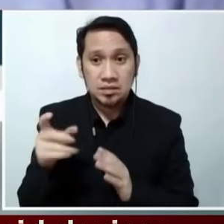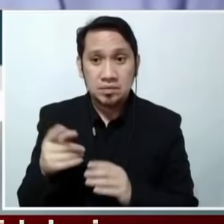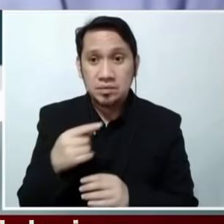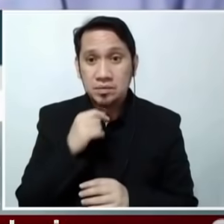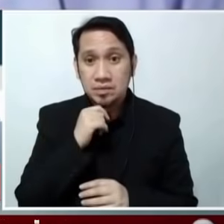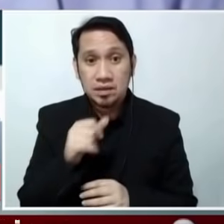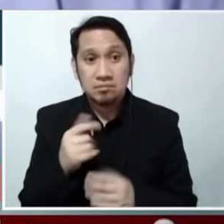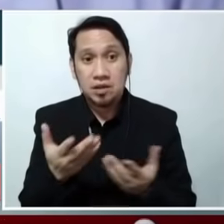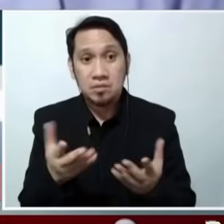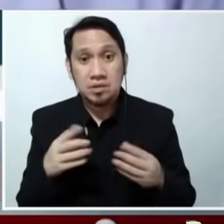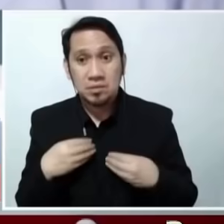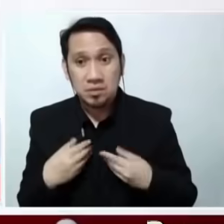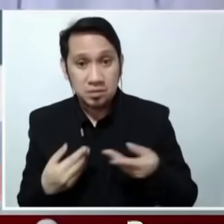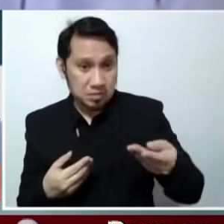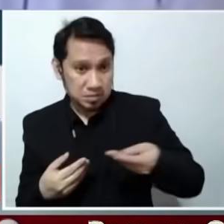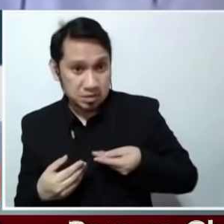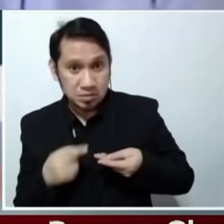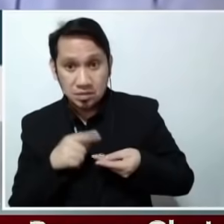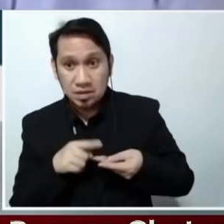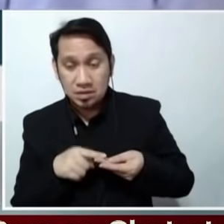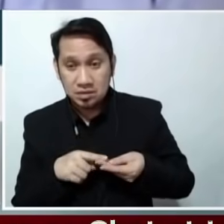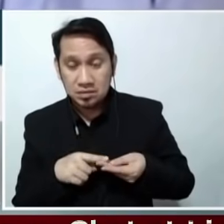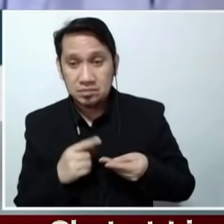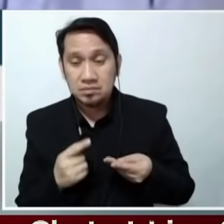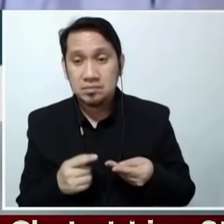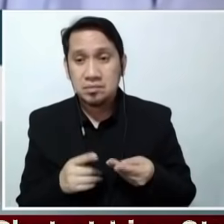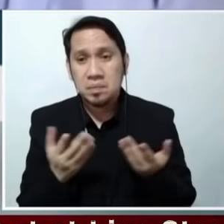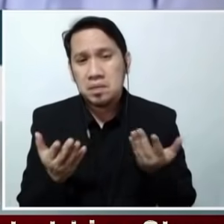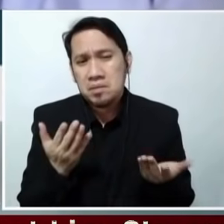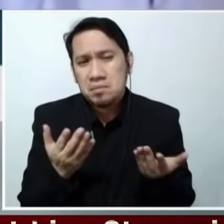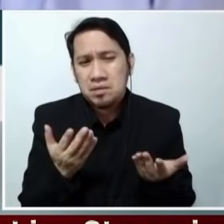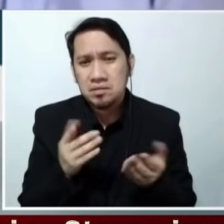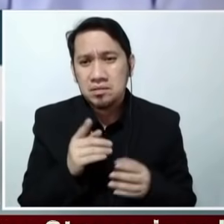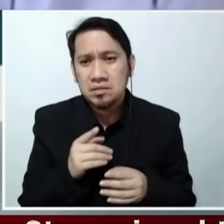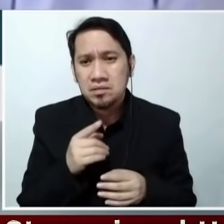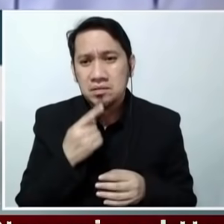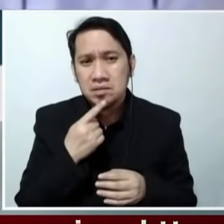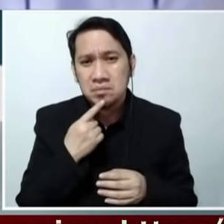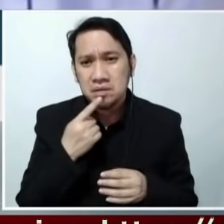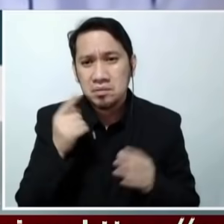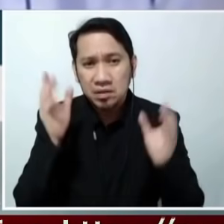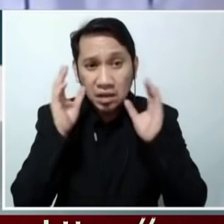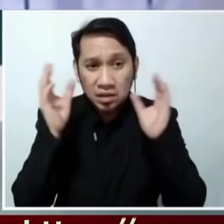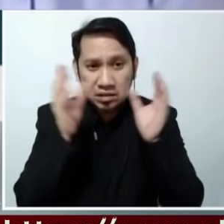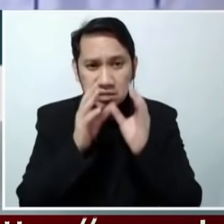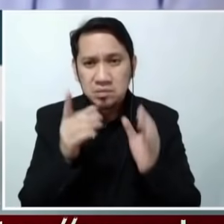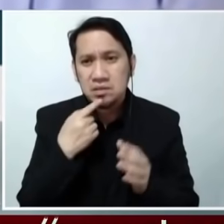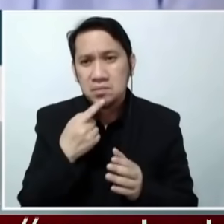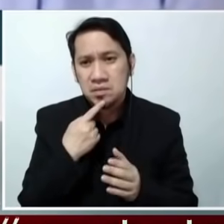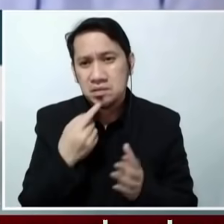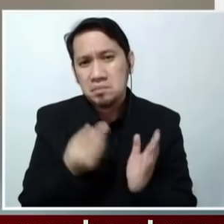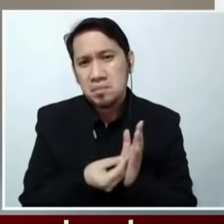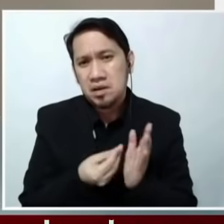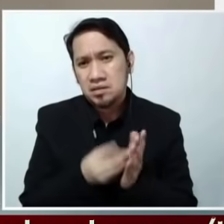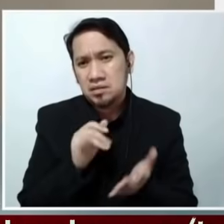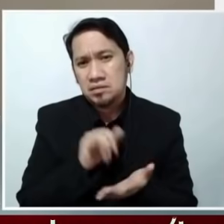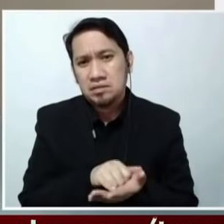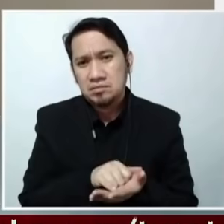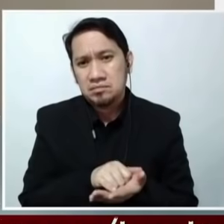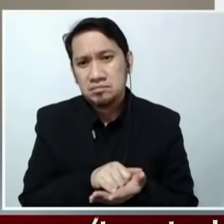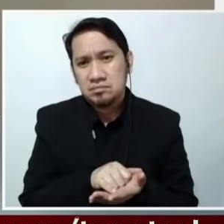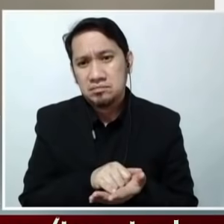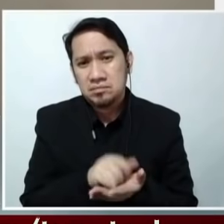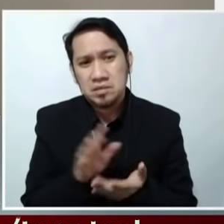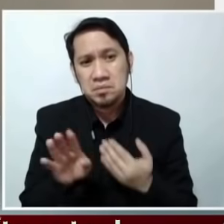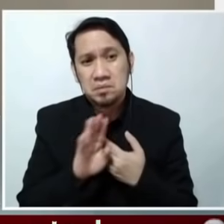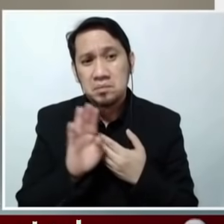tapos inaabot sa'yo, di ba? Actually, tama rin si Cardinal Sin, sinabi niya, sabi niya, pera din natin yan eh. Uh-huh.